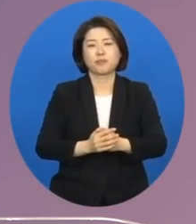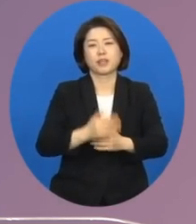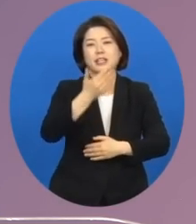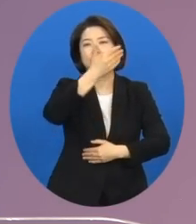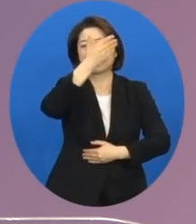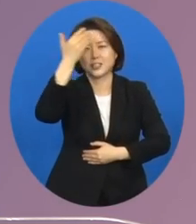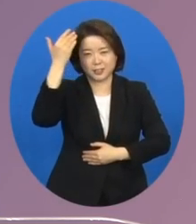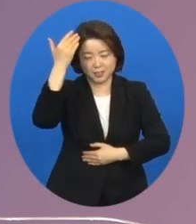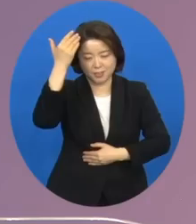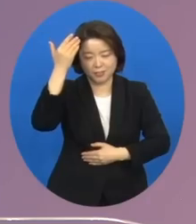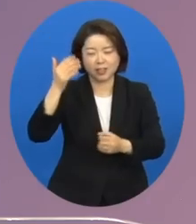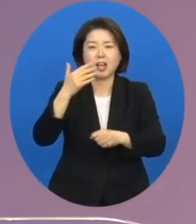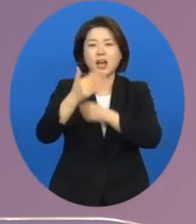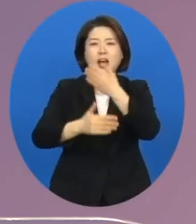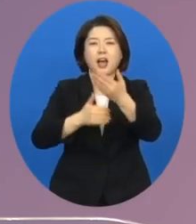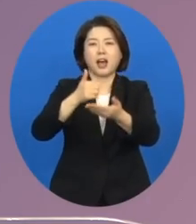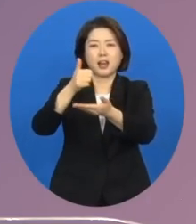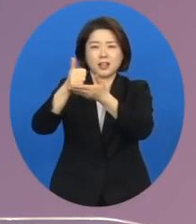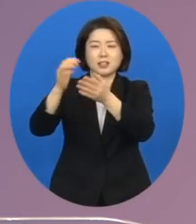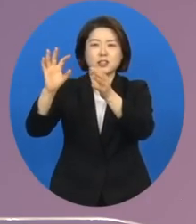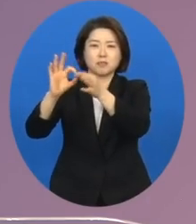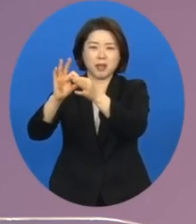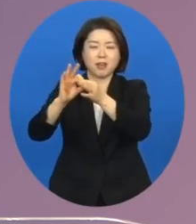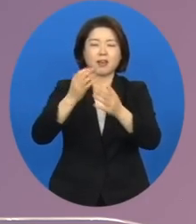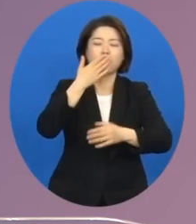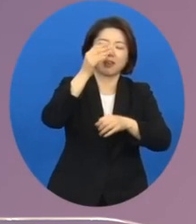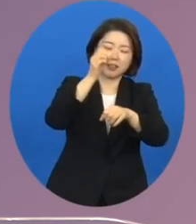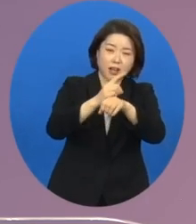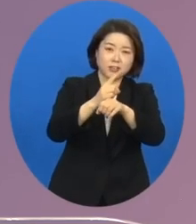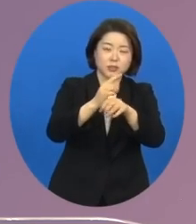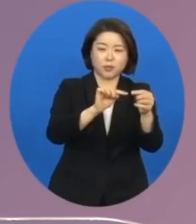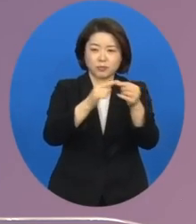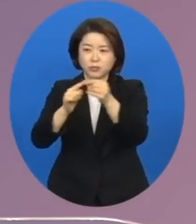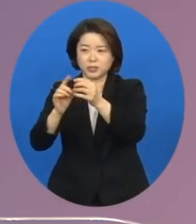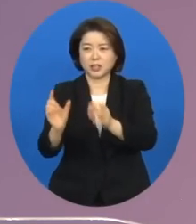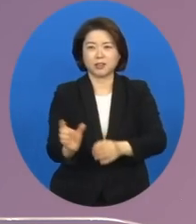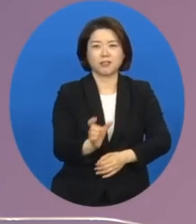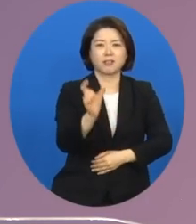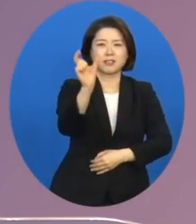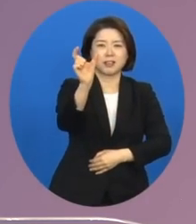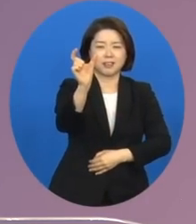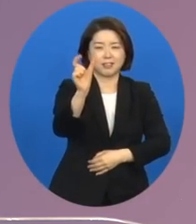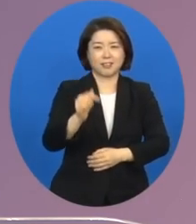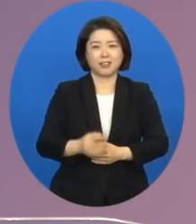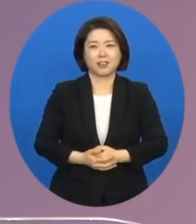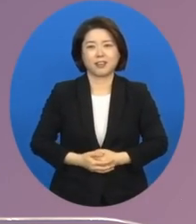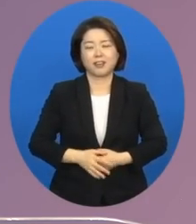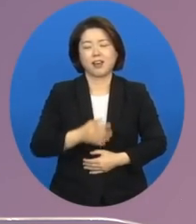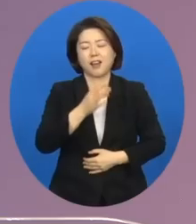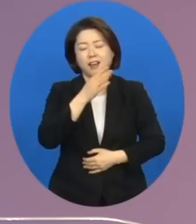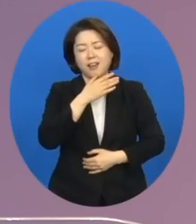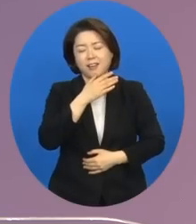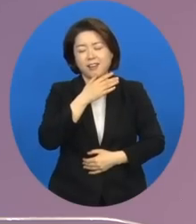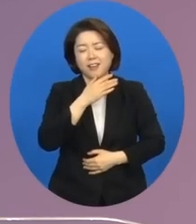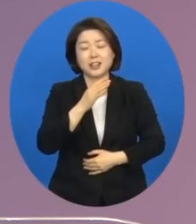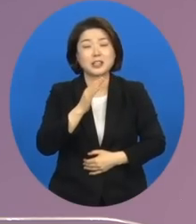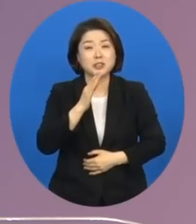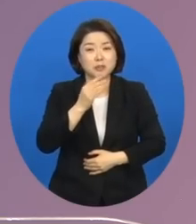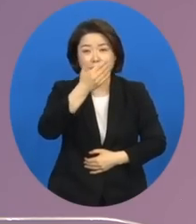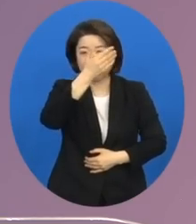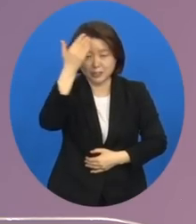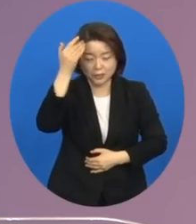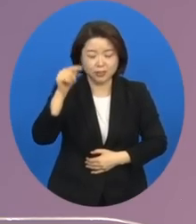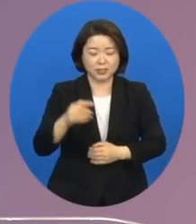청년 하나님의 가능성이 문구가 올라갔어요 정말 청년들이 힘들고